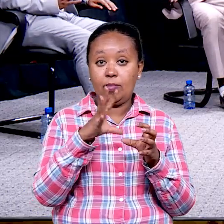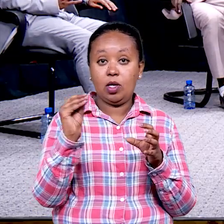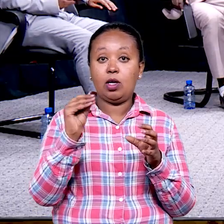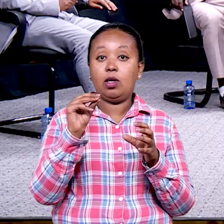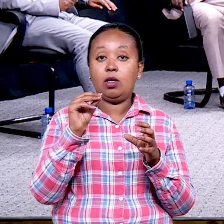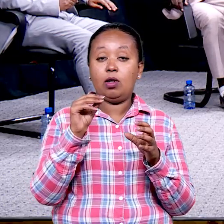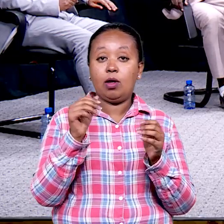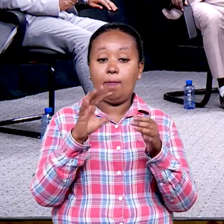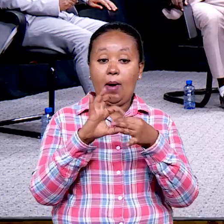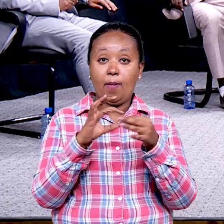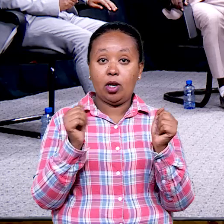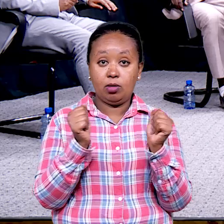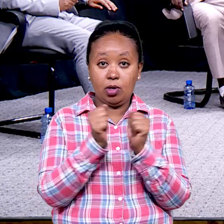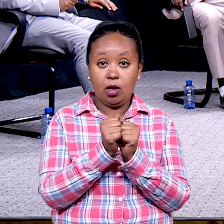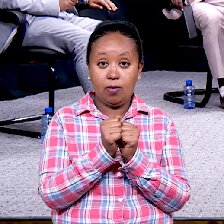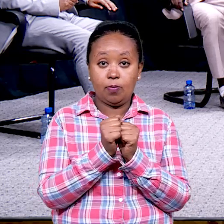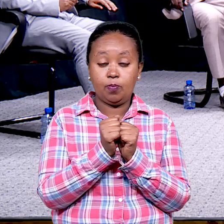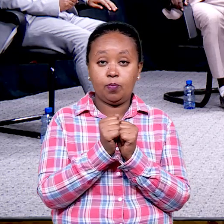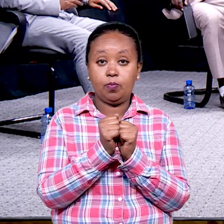በሚዲያም በሲቪክ ማህበራትም ጋር